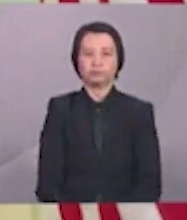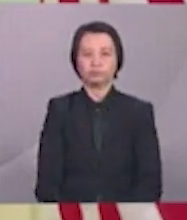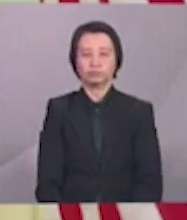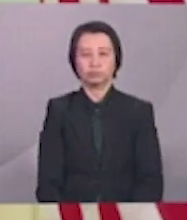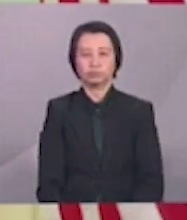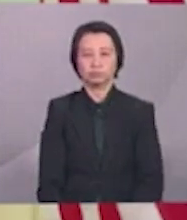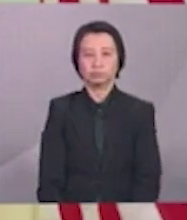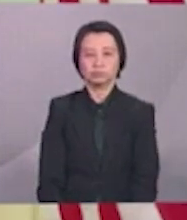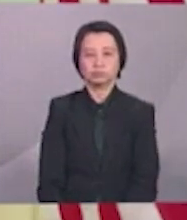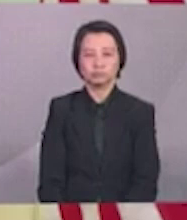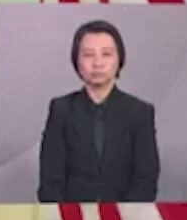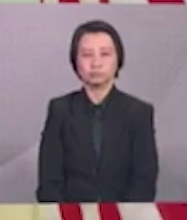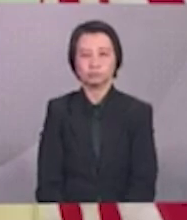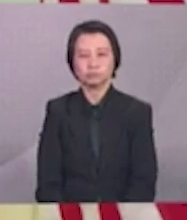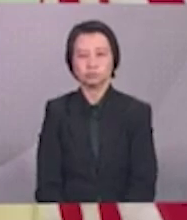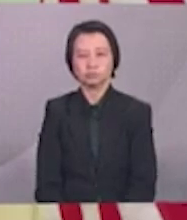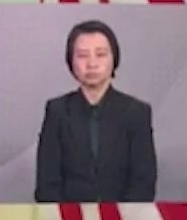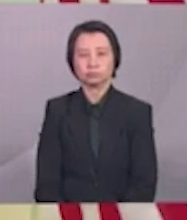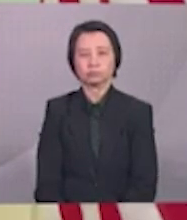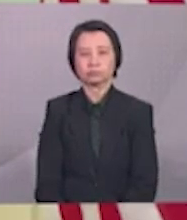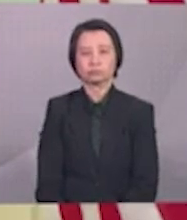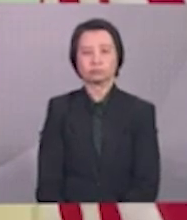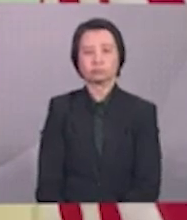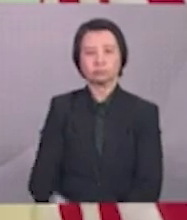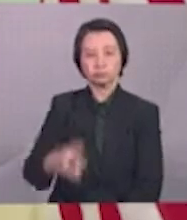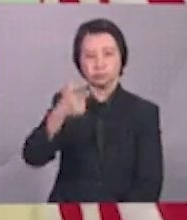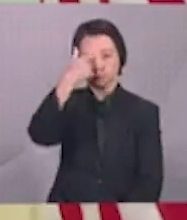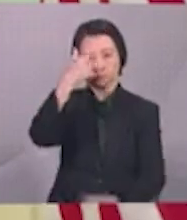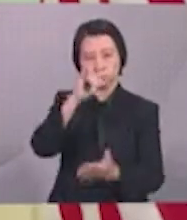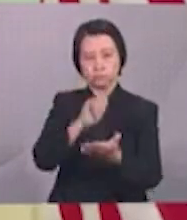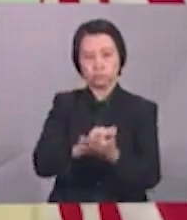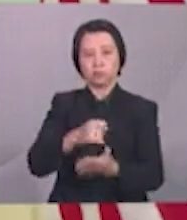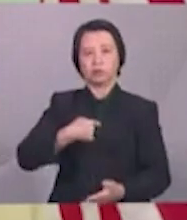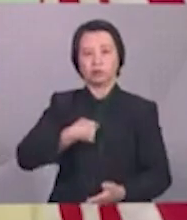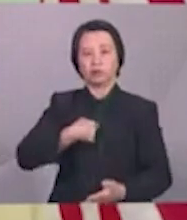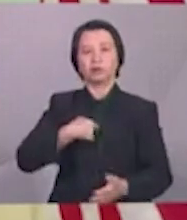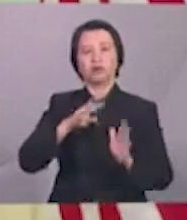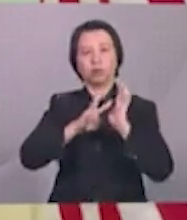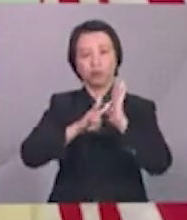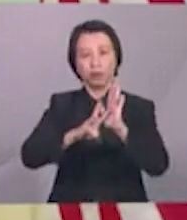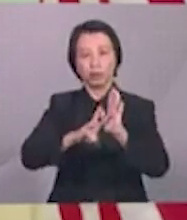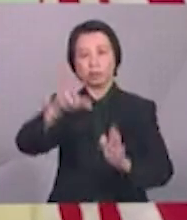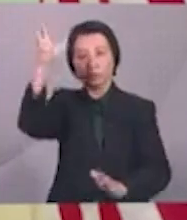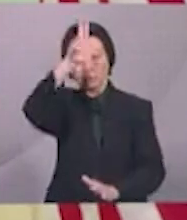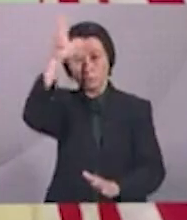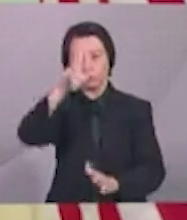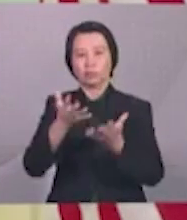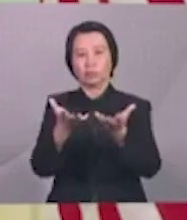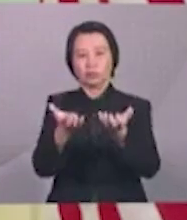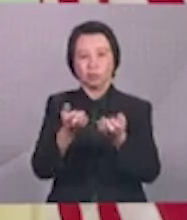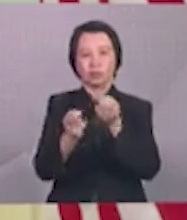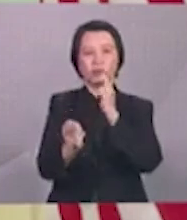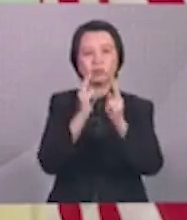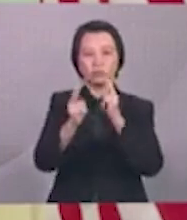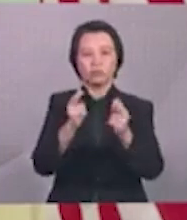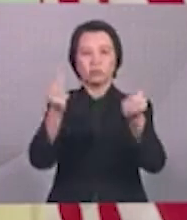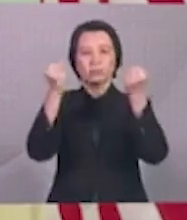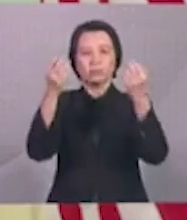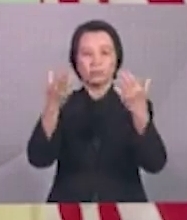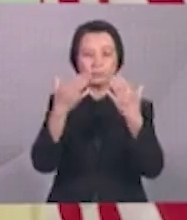kerajaan. Oleh itu, saya mewakili pihak kerajaan ingin merakamkan ucapan terima